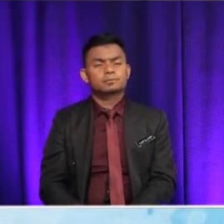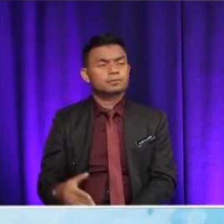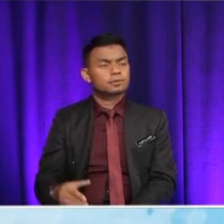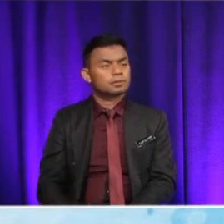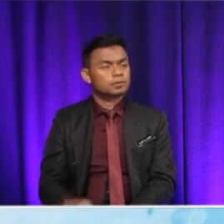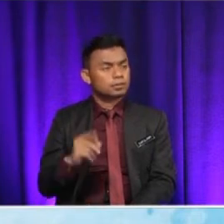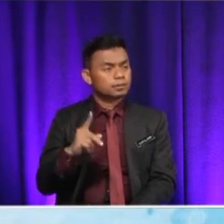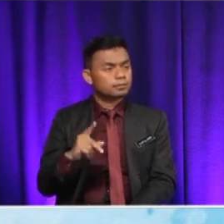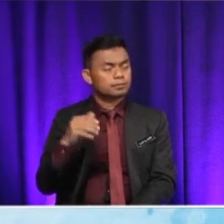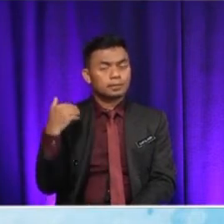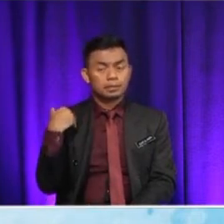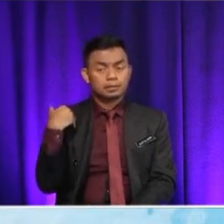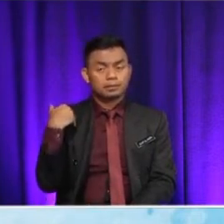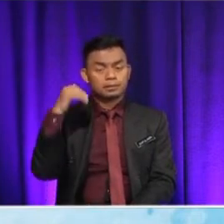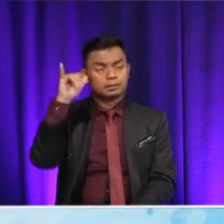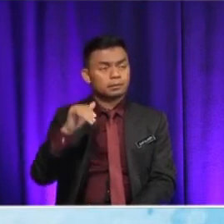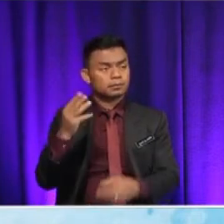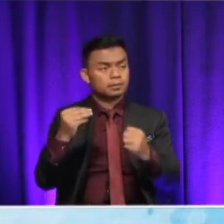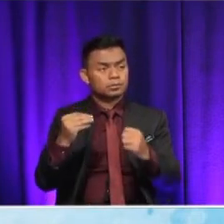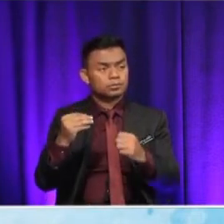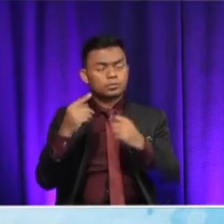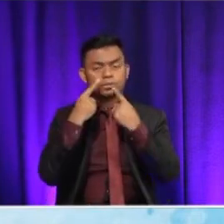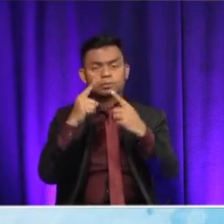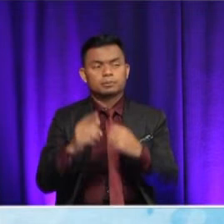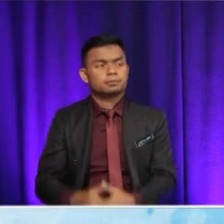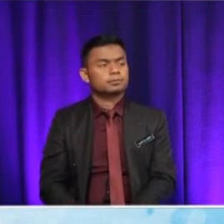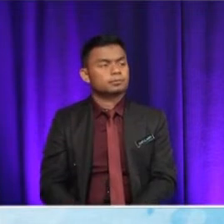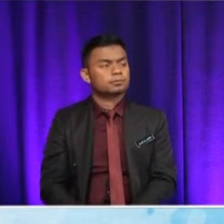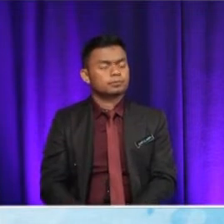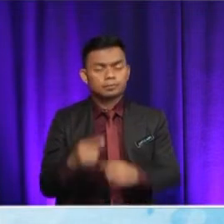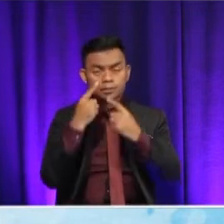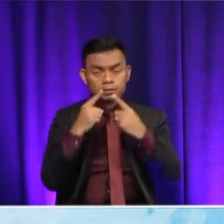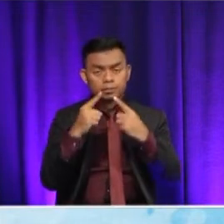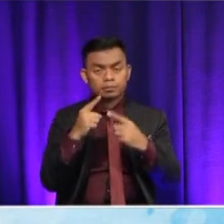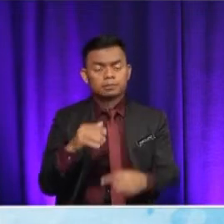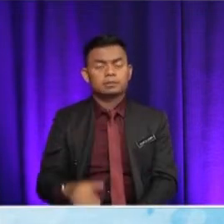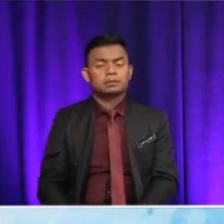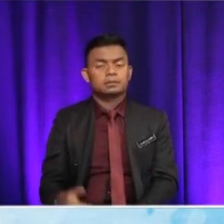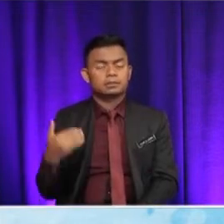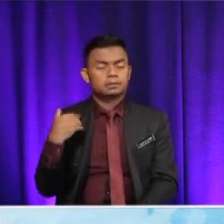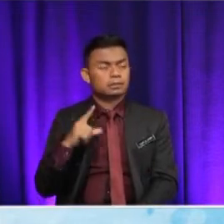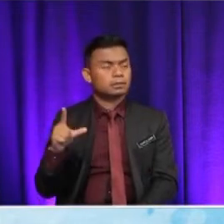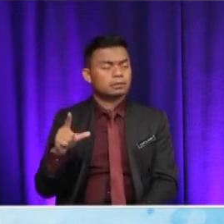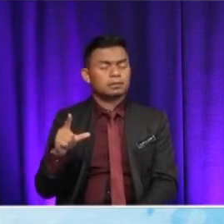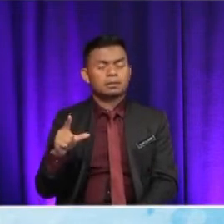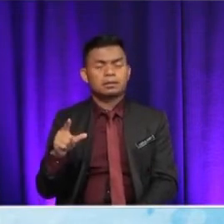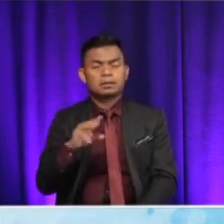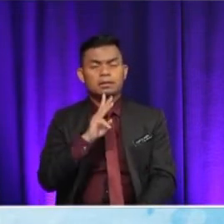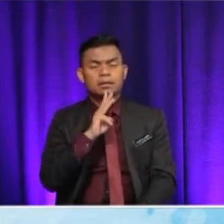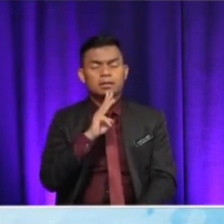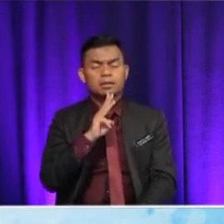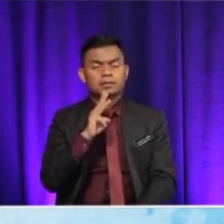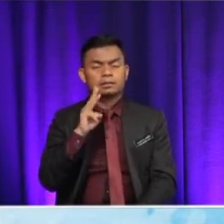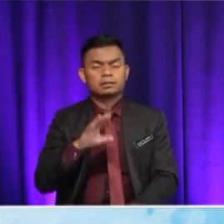Okey, Alimin lagi. Okey, silakan. Jawapan dia bekalan air tidak langsung je. Okey, bekalan air